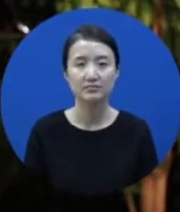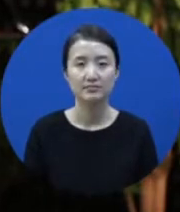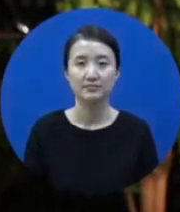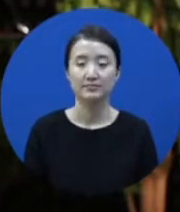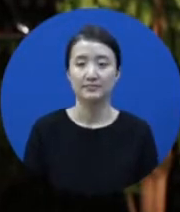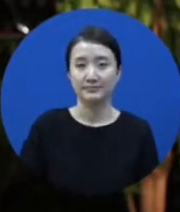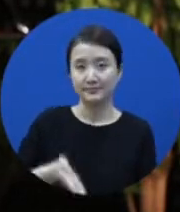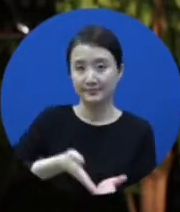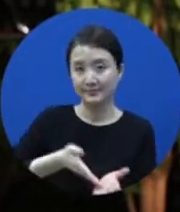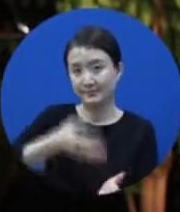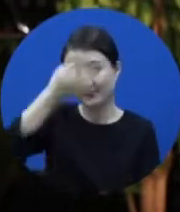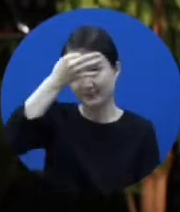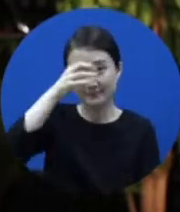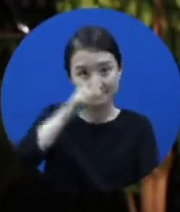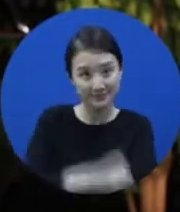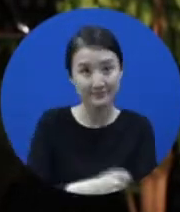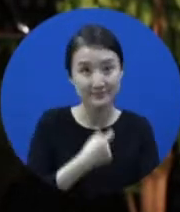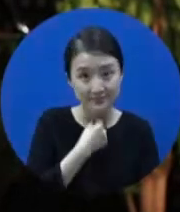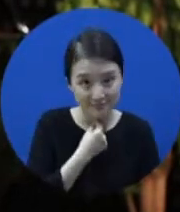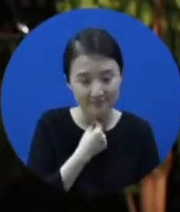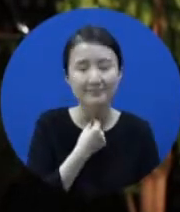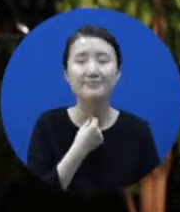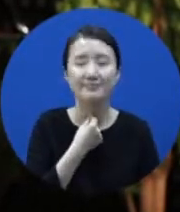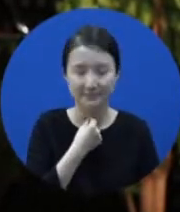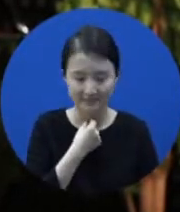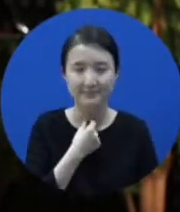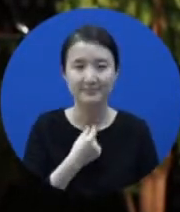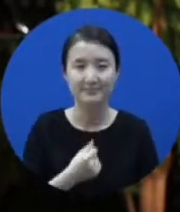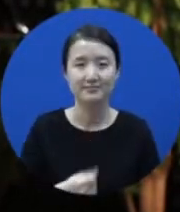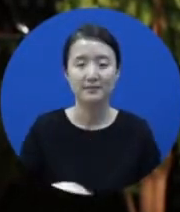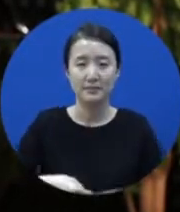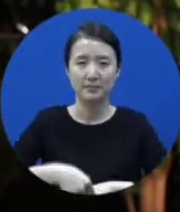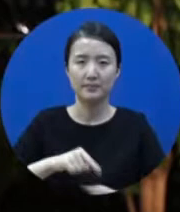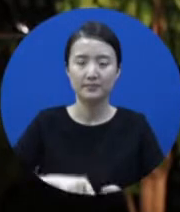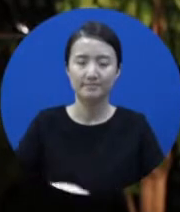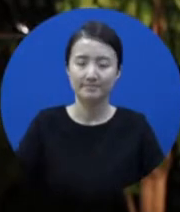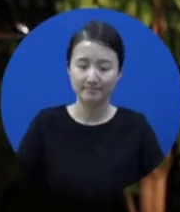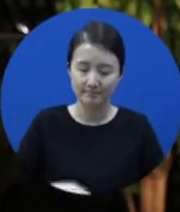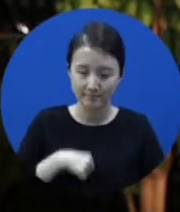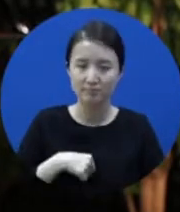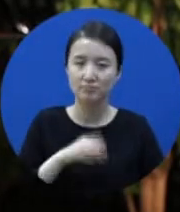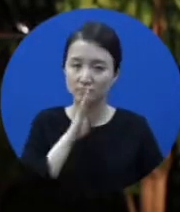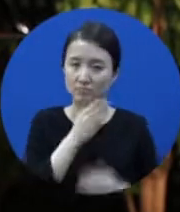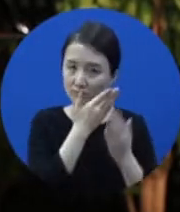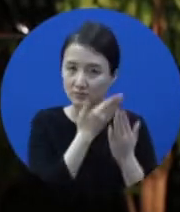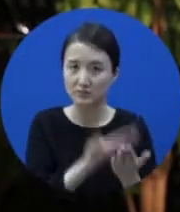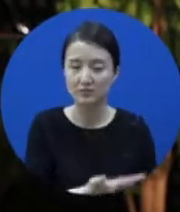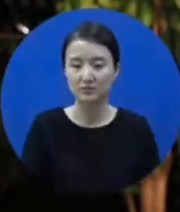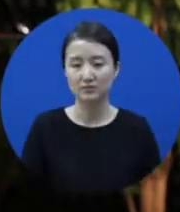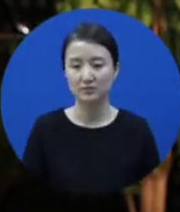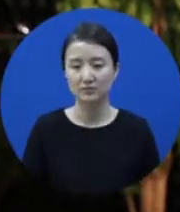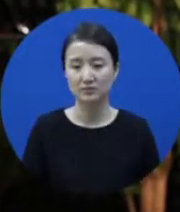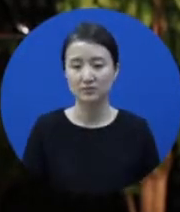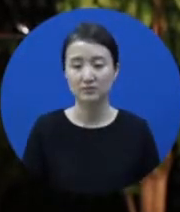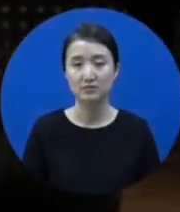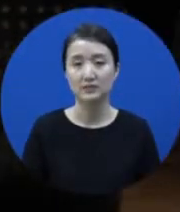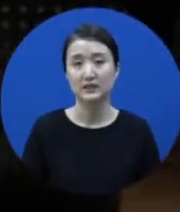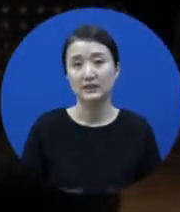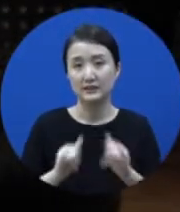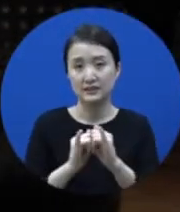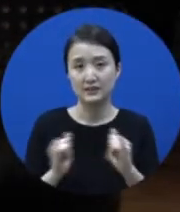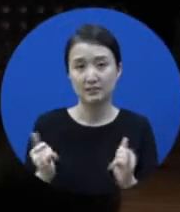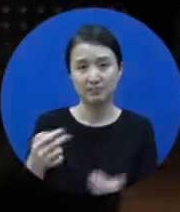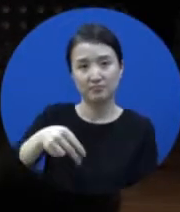그런데 면접 준비를 하는 분들이나 앞에 나와서 발표하시는 분들이요. 전부 다 달달달달달달 외워요. 이거를